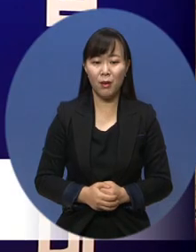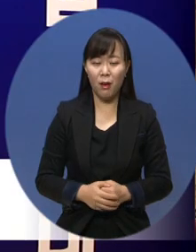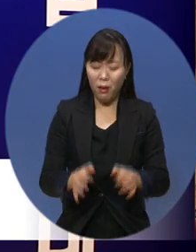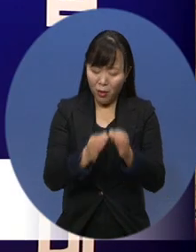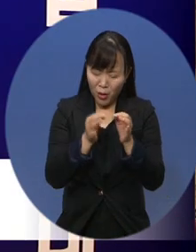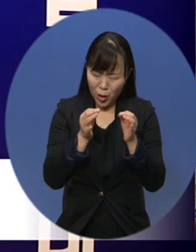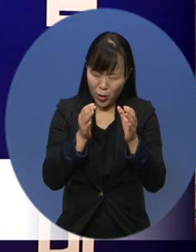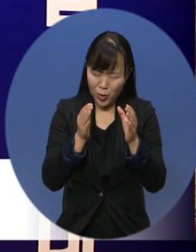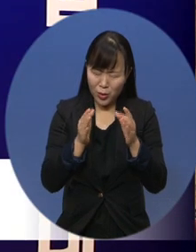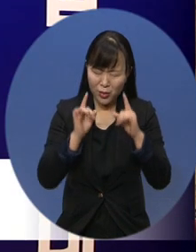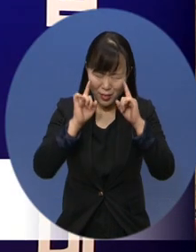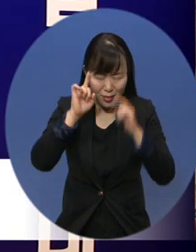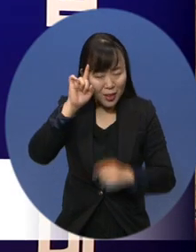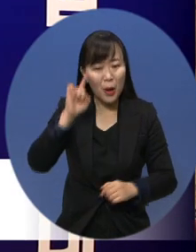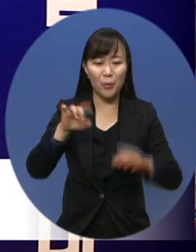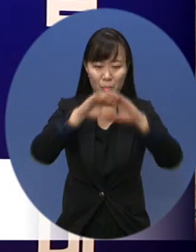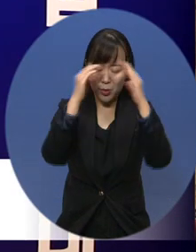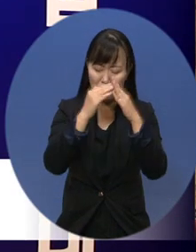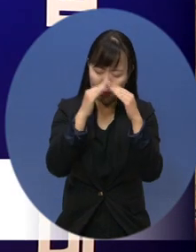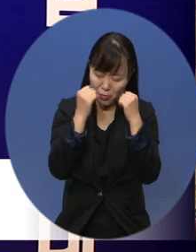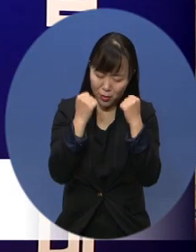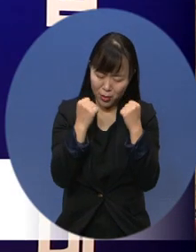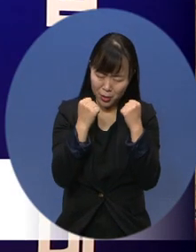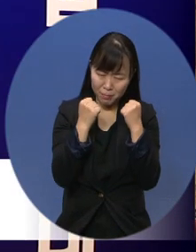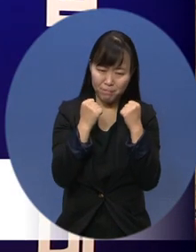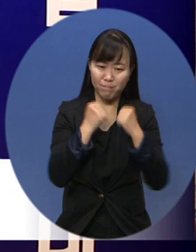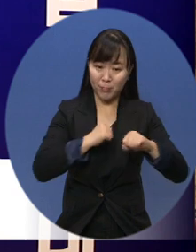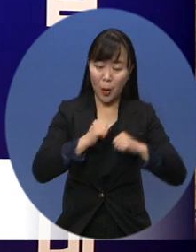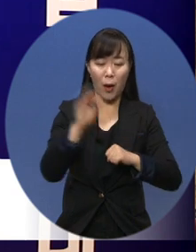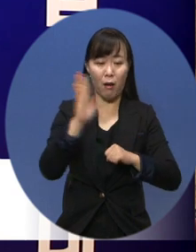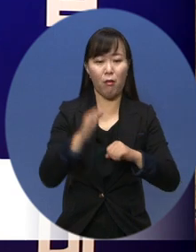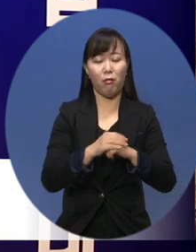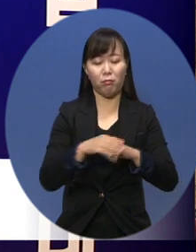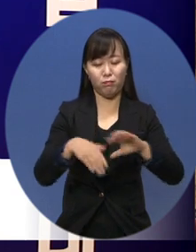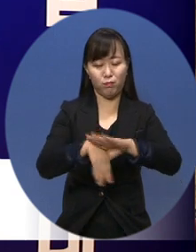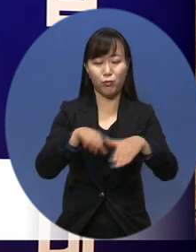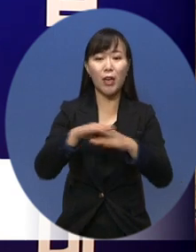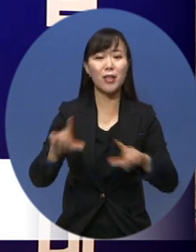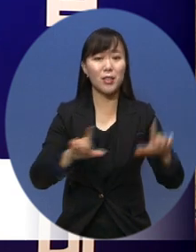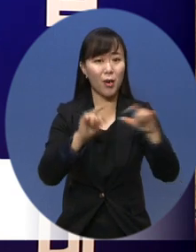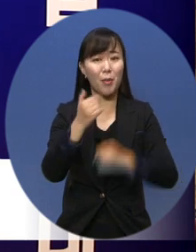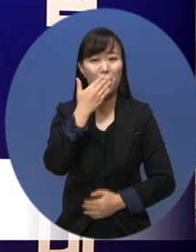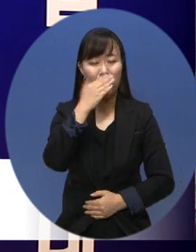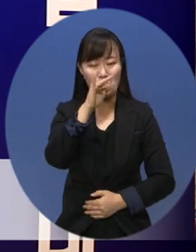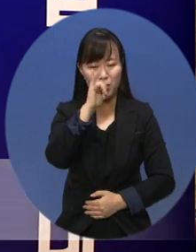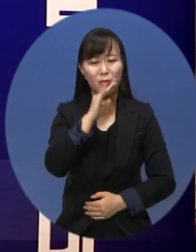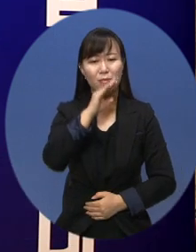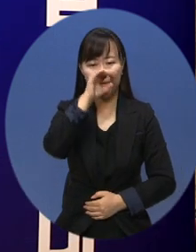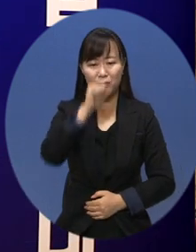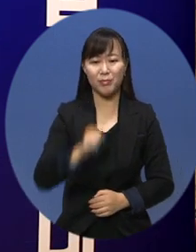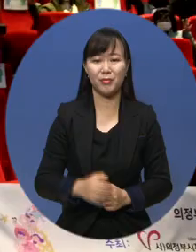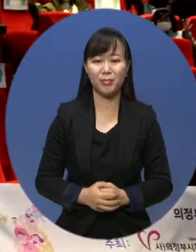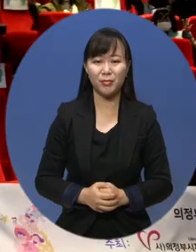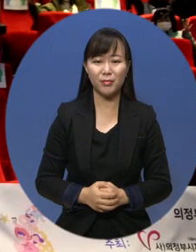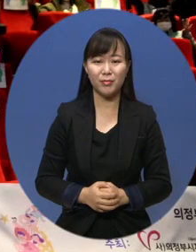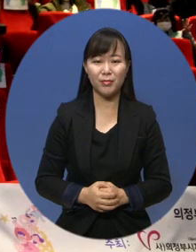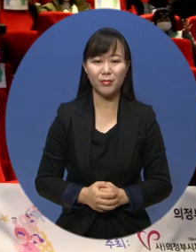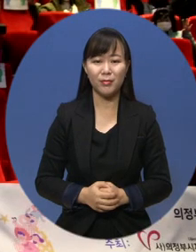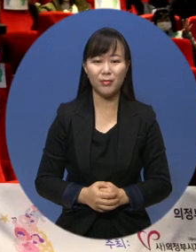그동안 서희 스트레스와 집에서만 활동하지 않고 많은 문화생활에 즐길 수 있어 좋은 것 같습니다